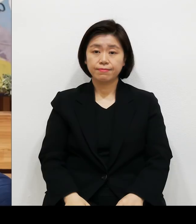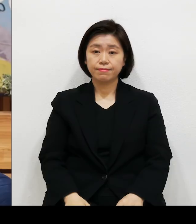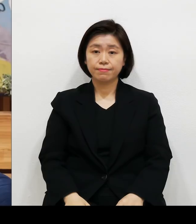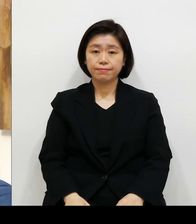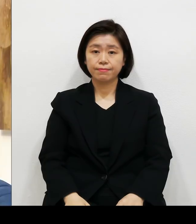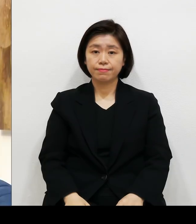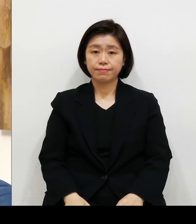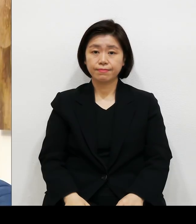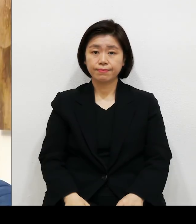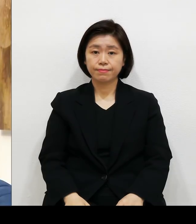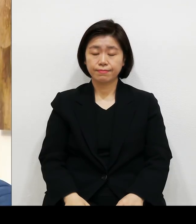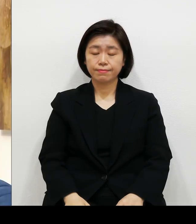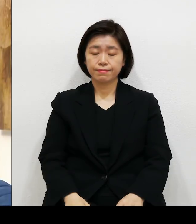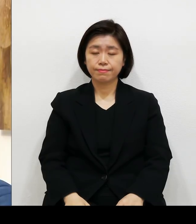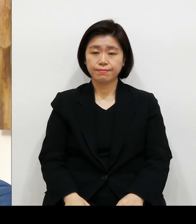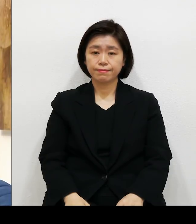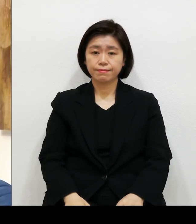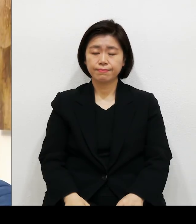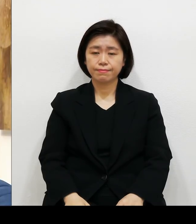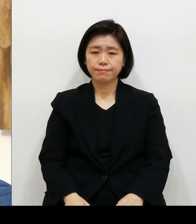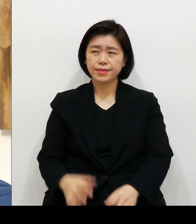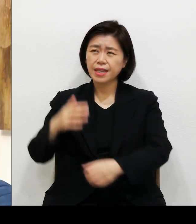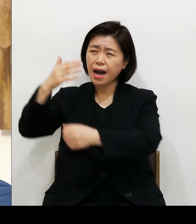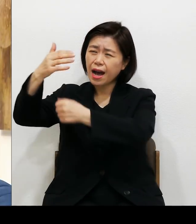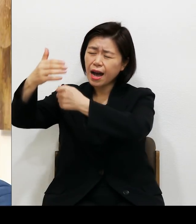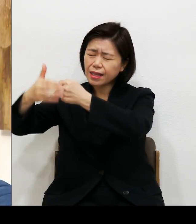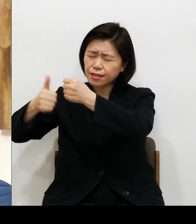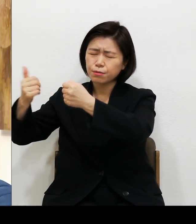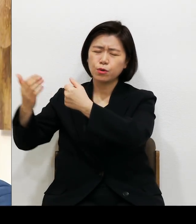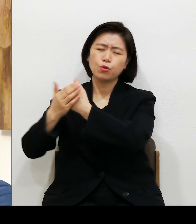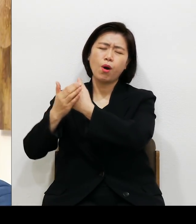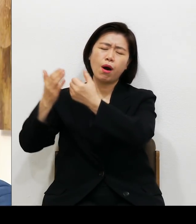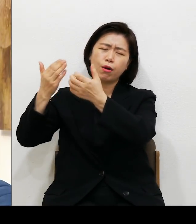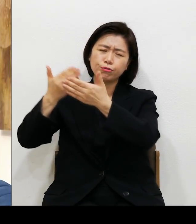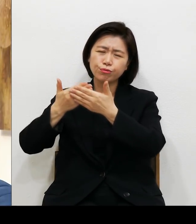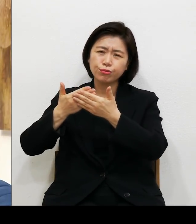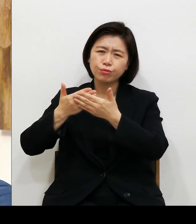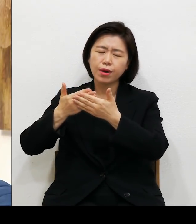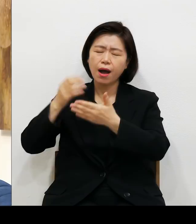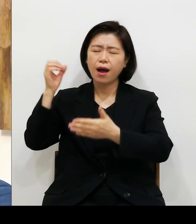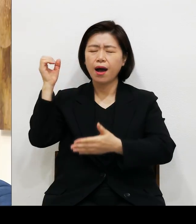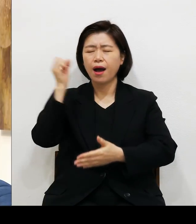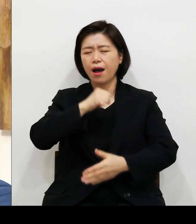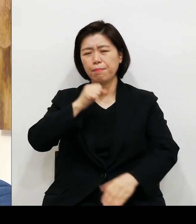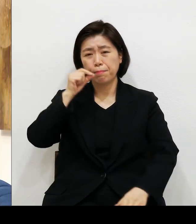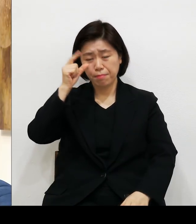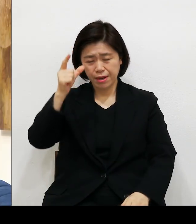다 그게 이제 보이기 시작하는 거예요. 그래서 그날 밤에